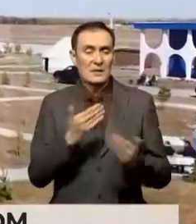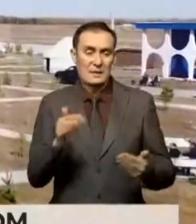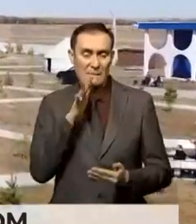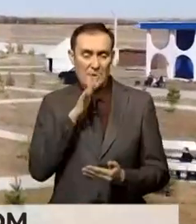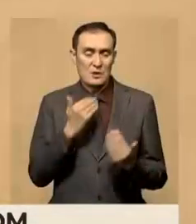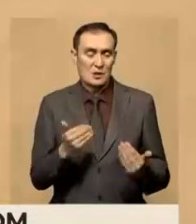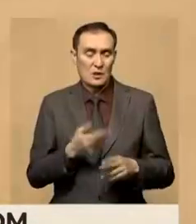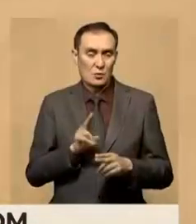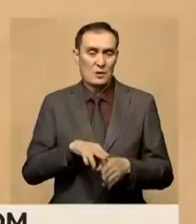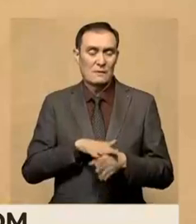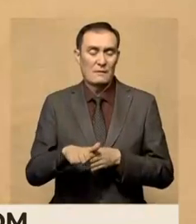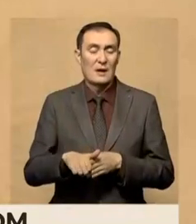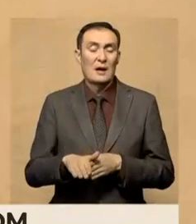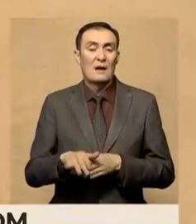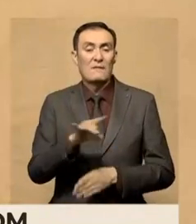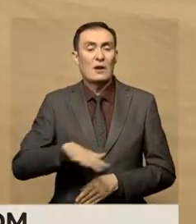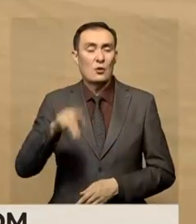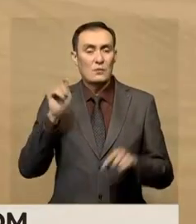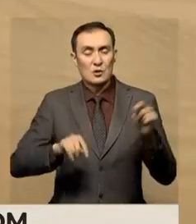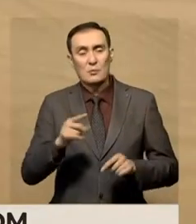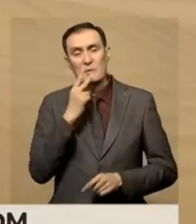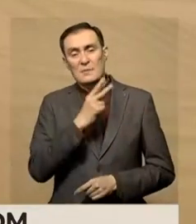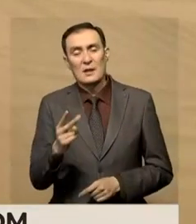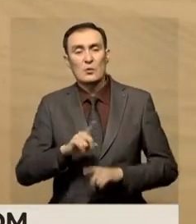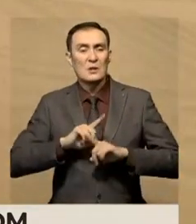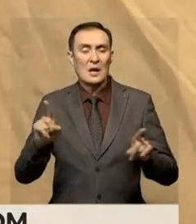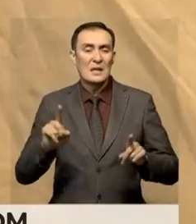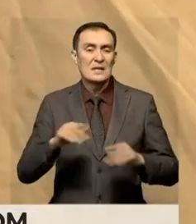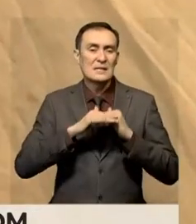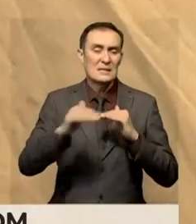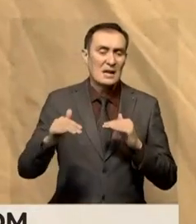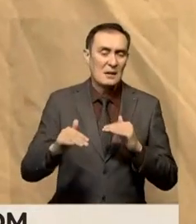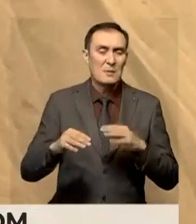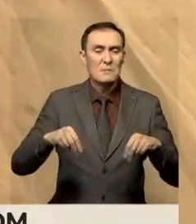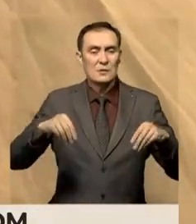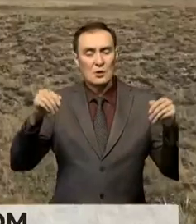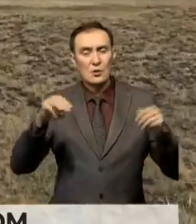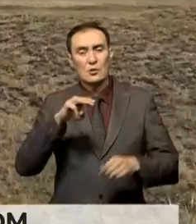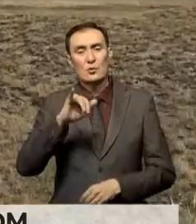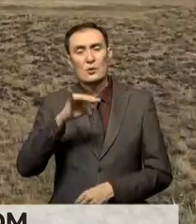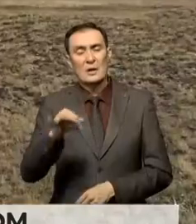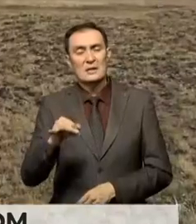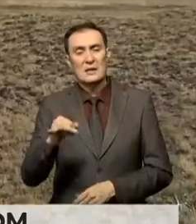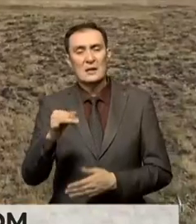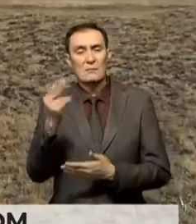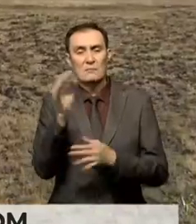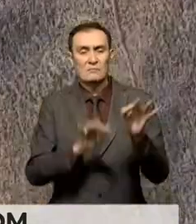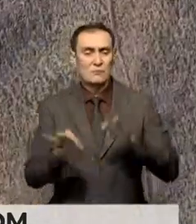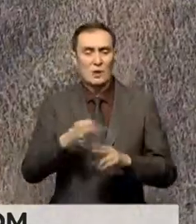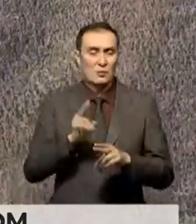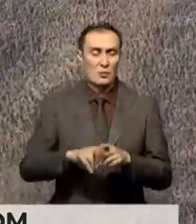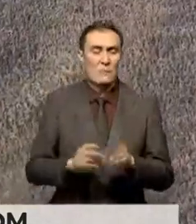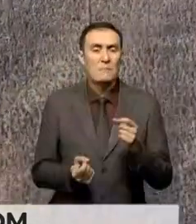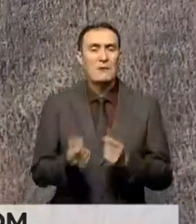время реализованный. В Амангельдинский район едут, чтобы посмотреть на уникальные степи, кочующие пески и тургайские геоглифы, которые, по данным